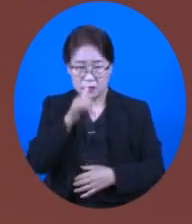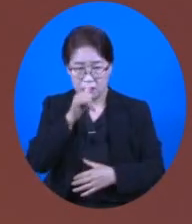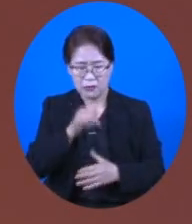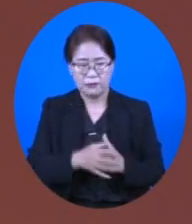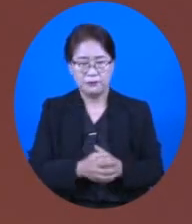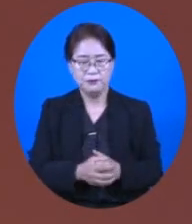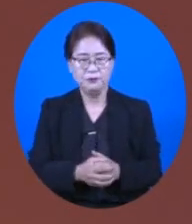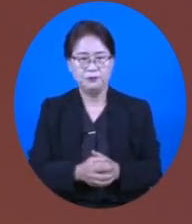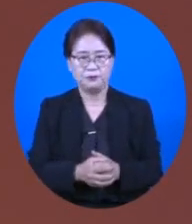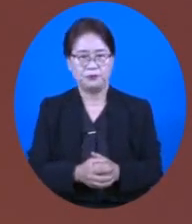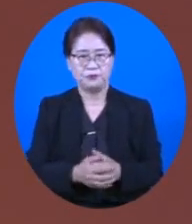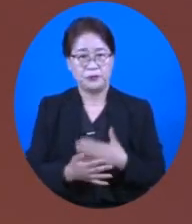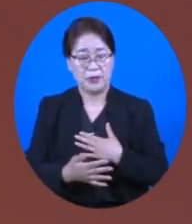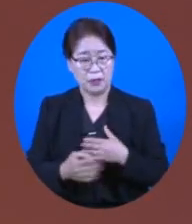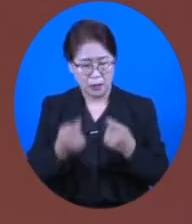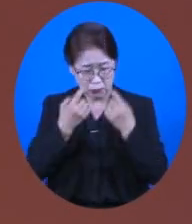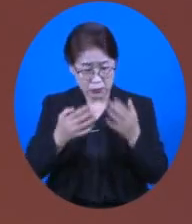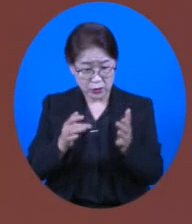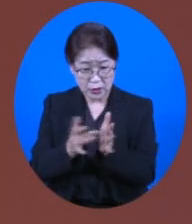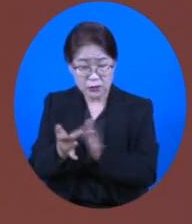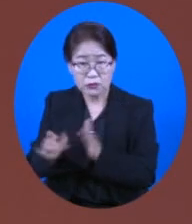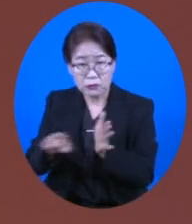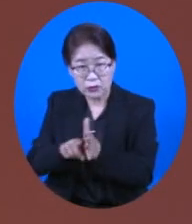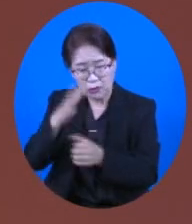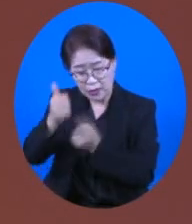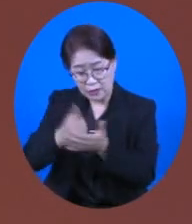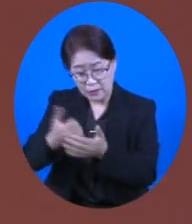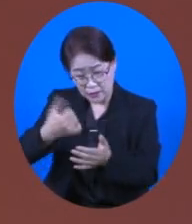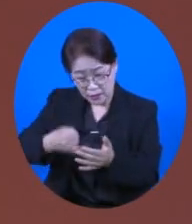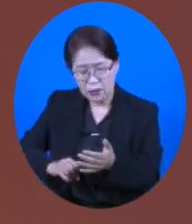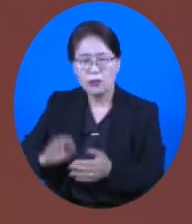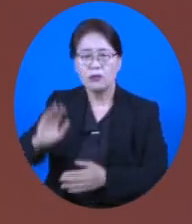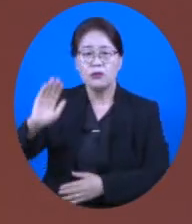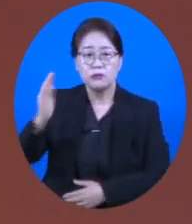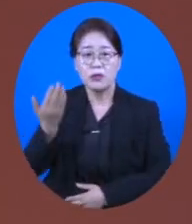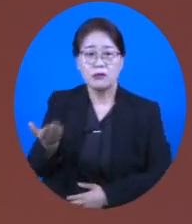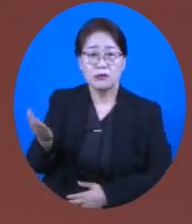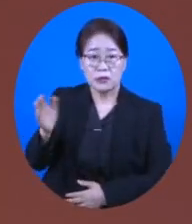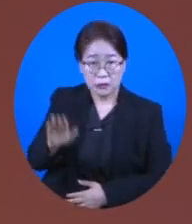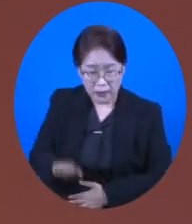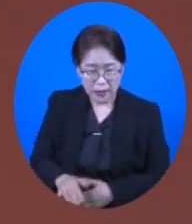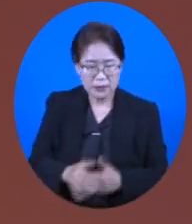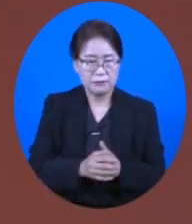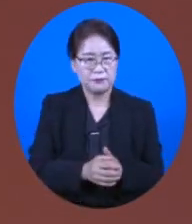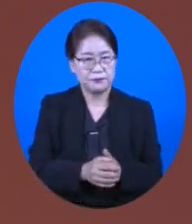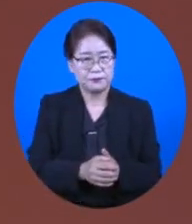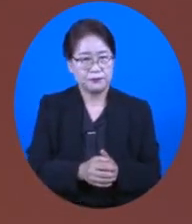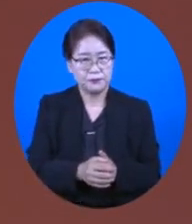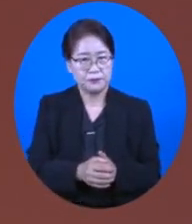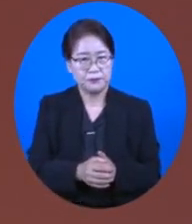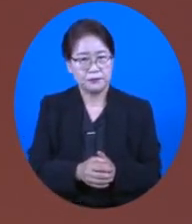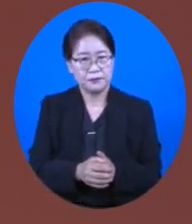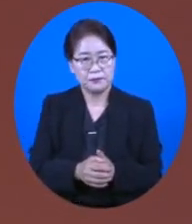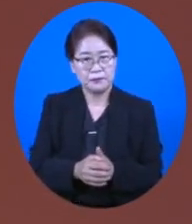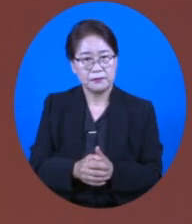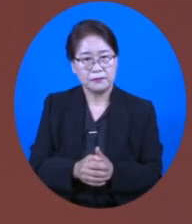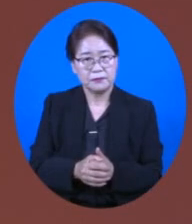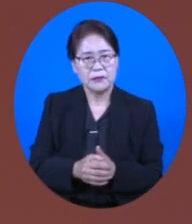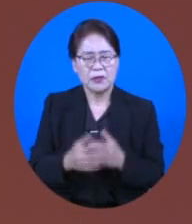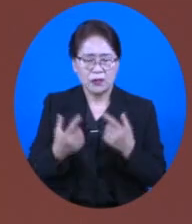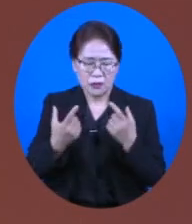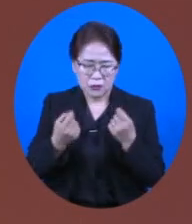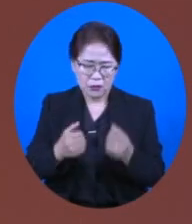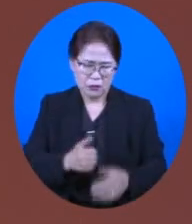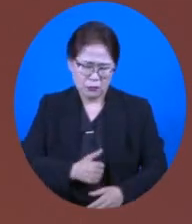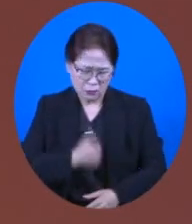그래서 내가 분명히 예수 믿고 하나님의 자녀가 되었지만 신분이 바뀌었지만 여전히